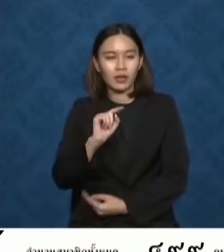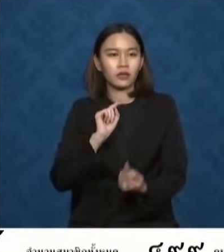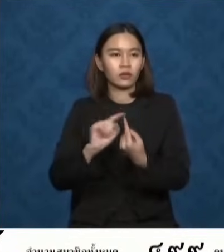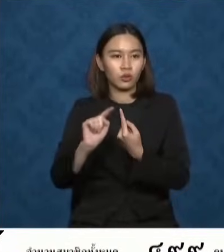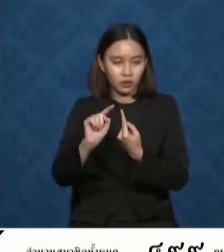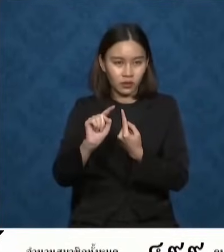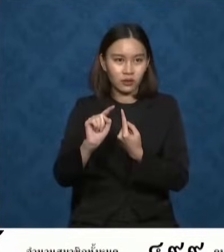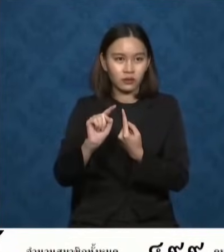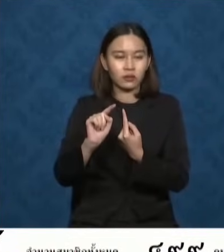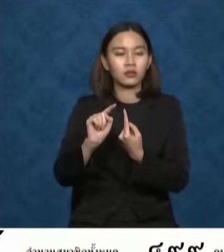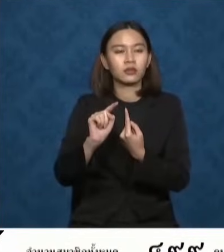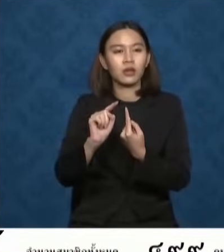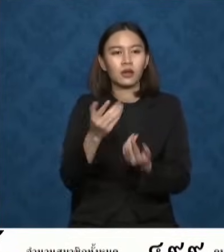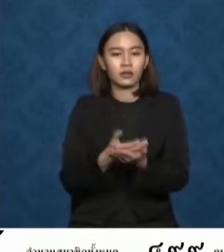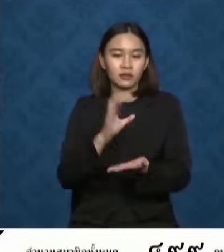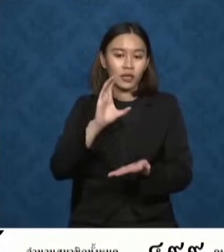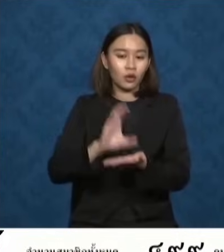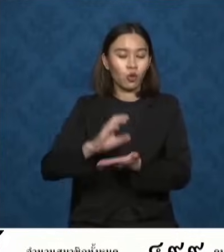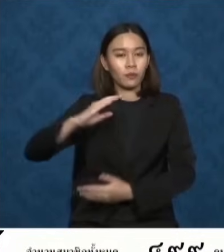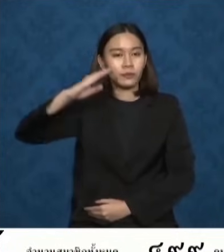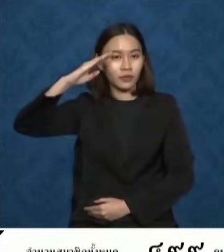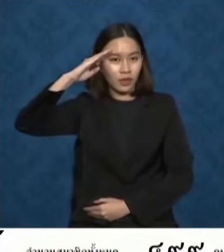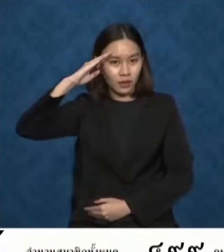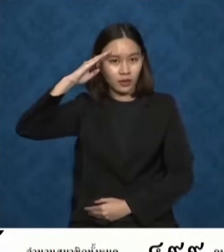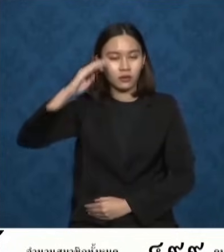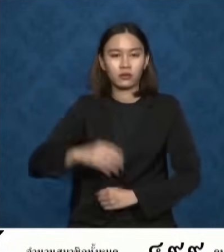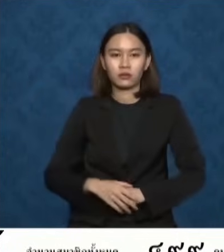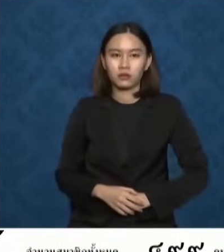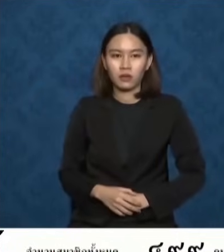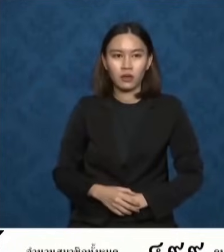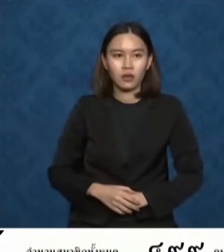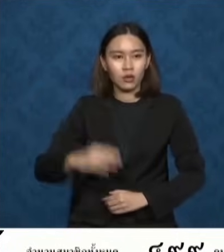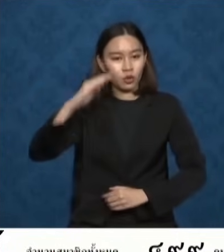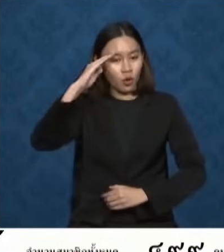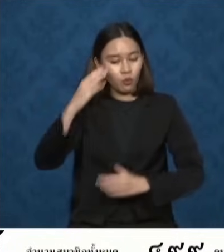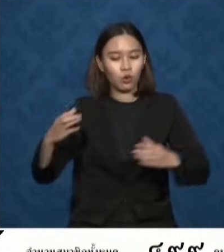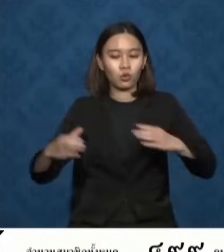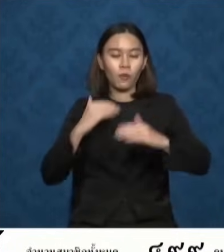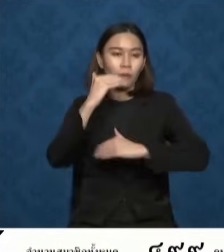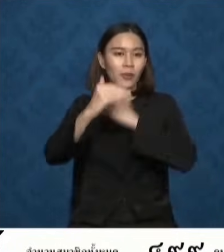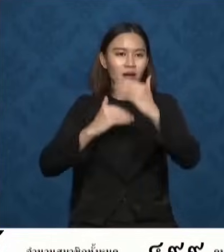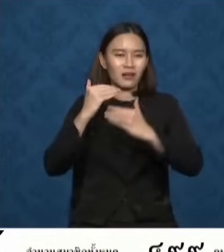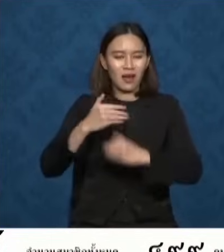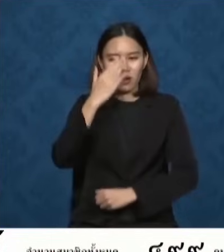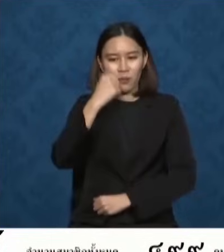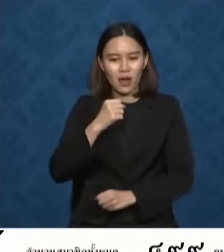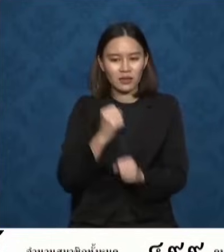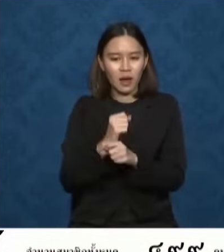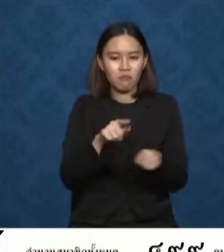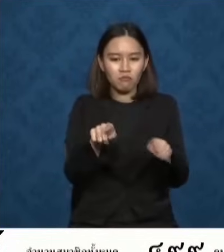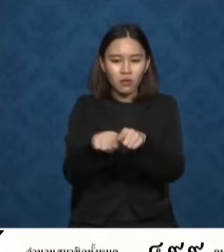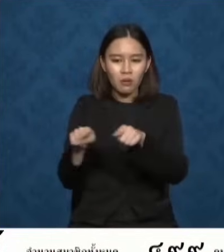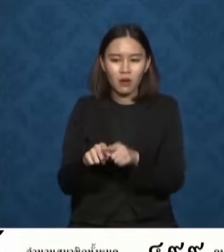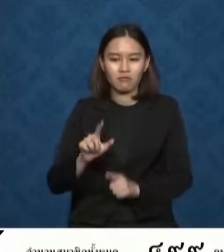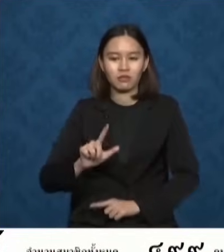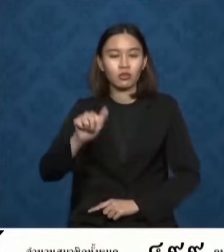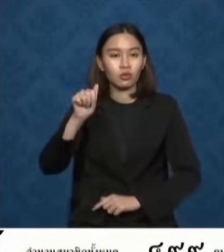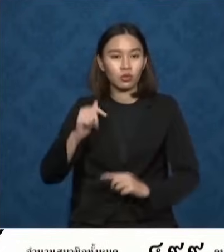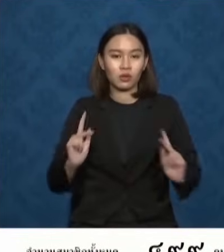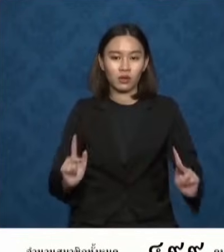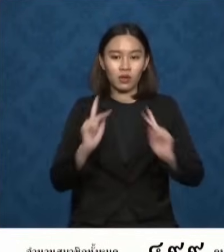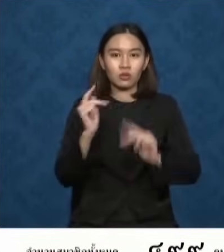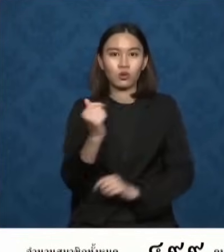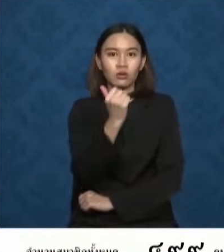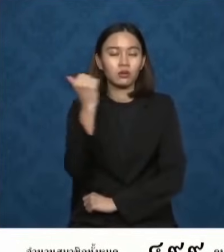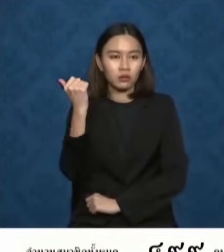องของงบกองทัพกองพลพัฒนาไปซ้ำซ้อนกับหน่วยงานหลักของกระทรวงอื่